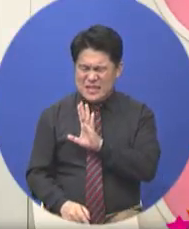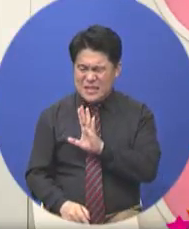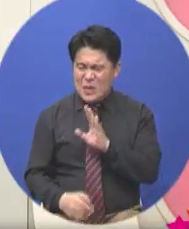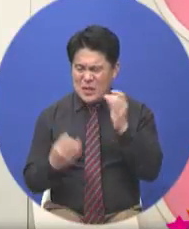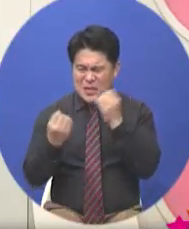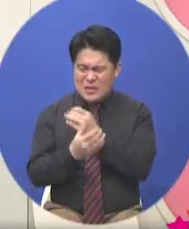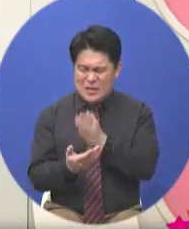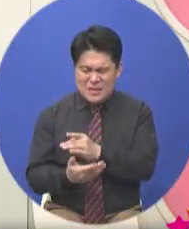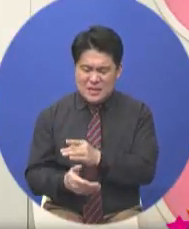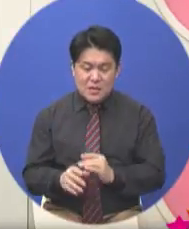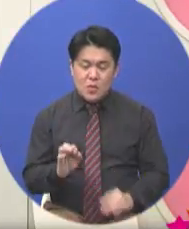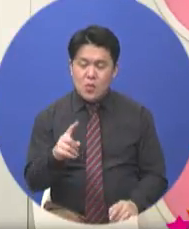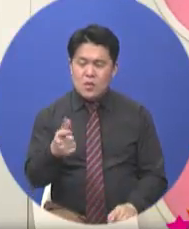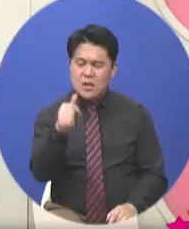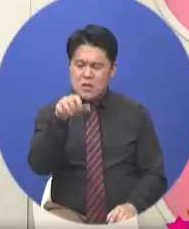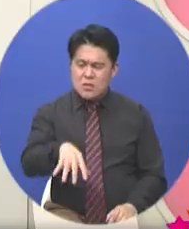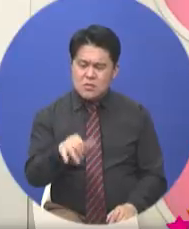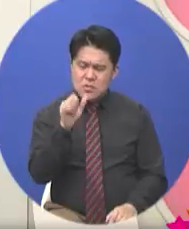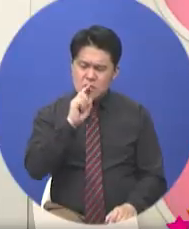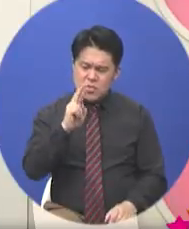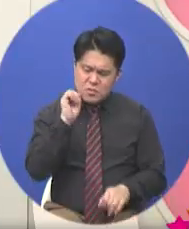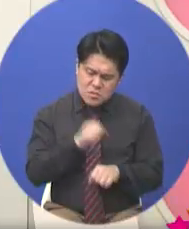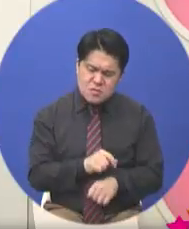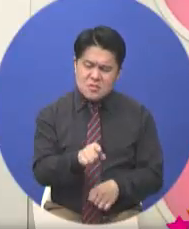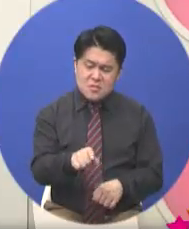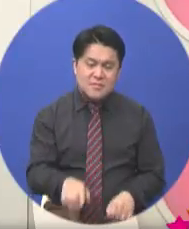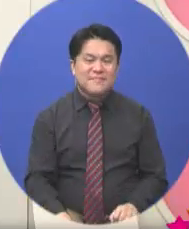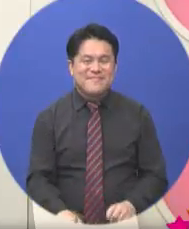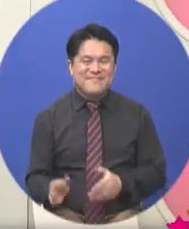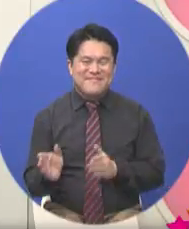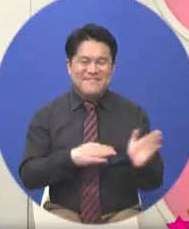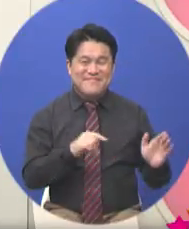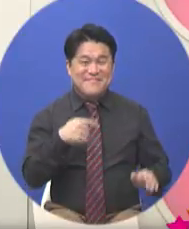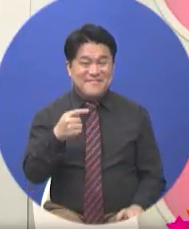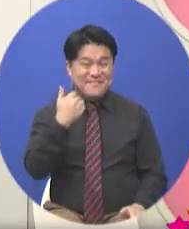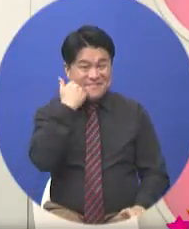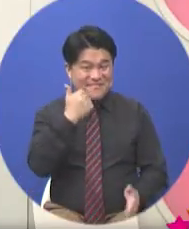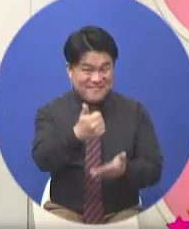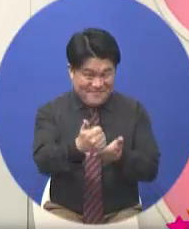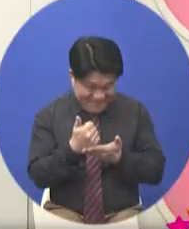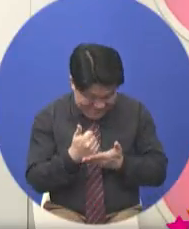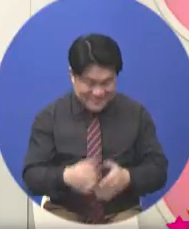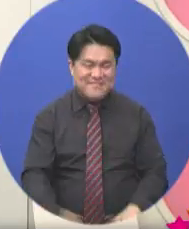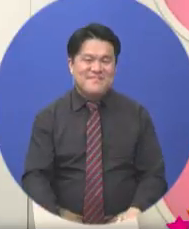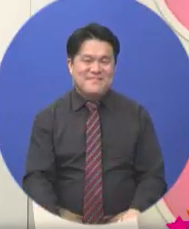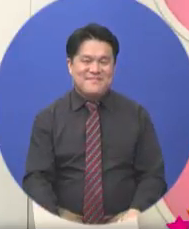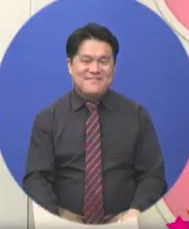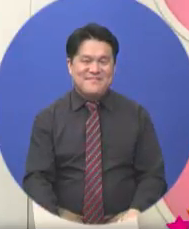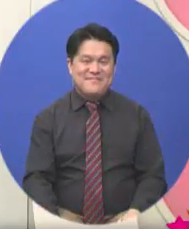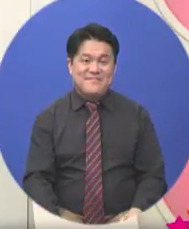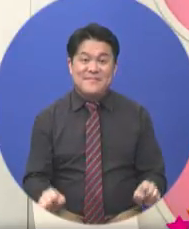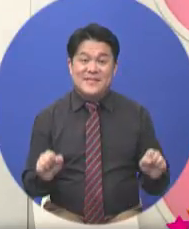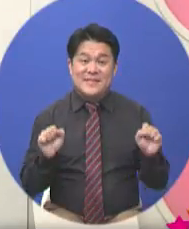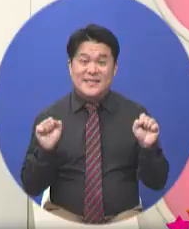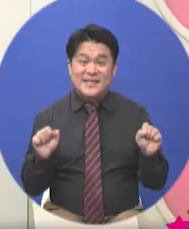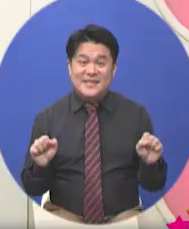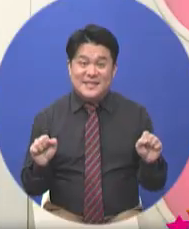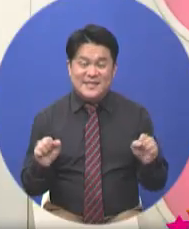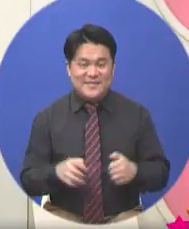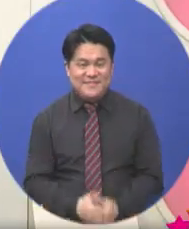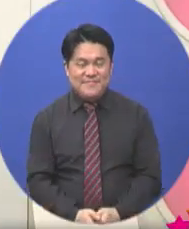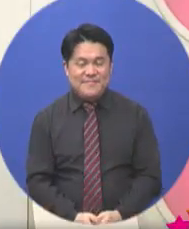오산이에요. 그러니까요. 아유 네. 오산이에요. 네. 예. 자 다음 분 만나보겠습니다.